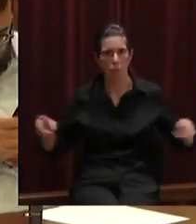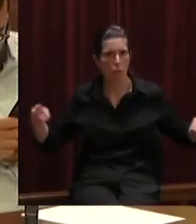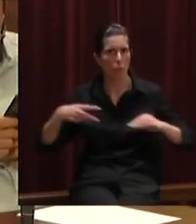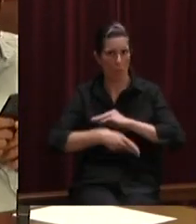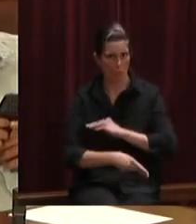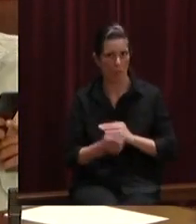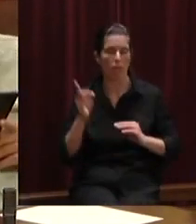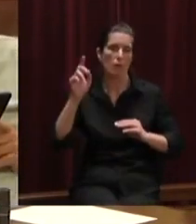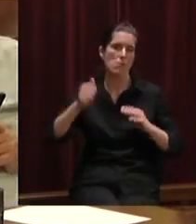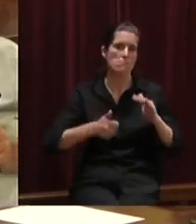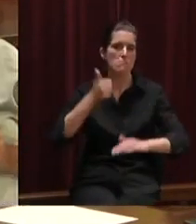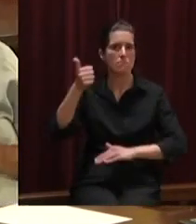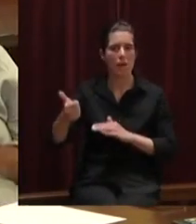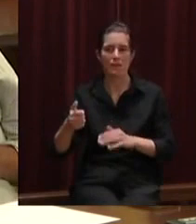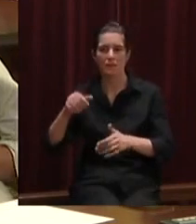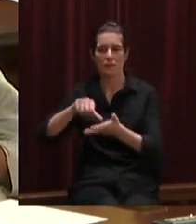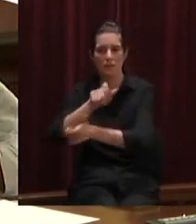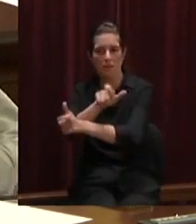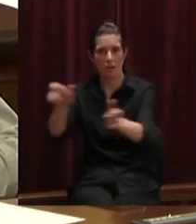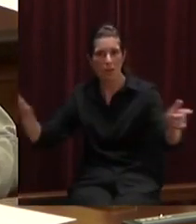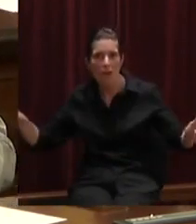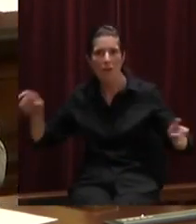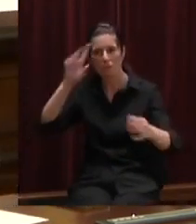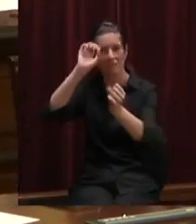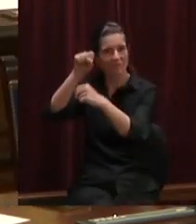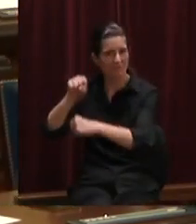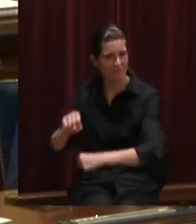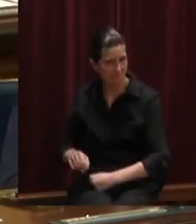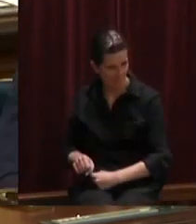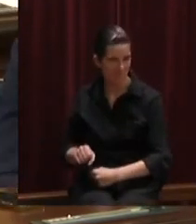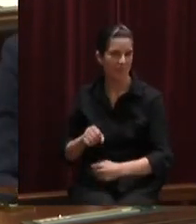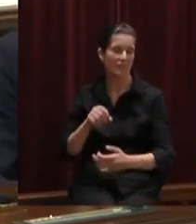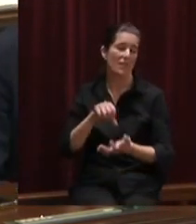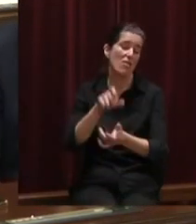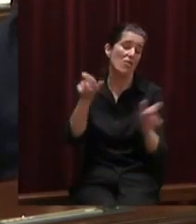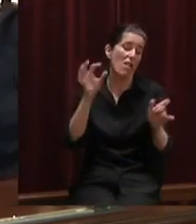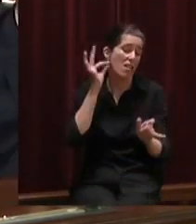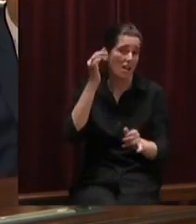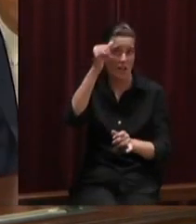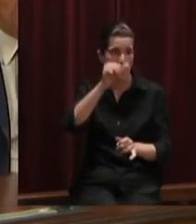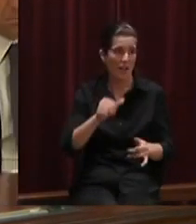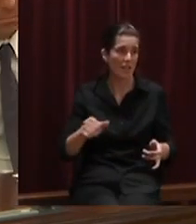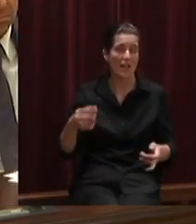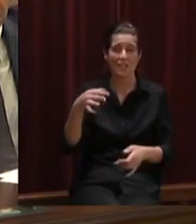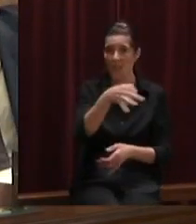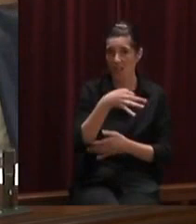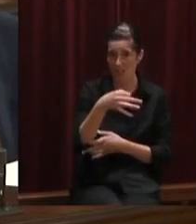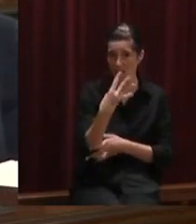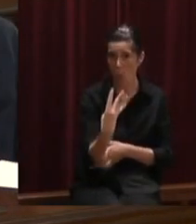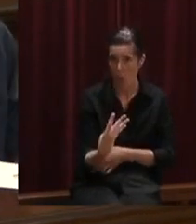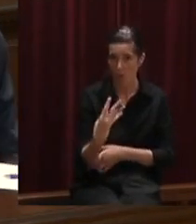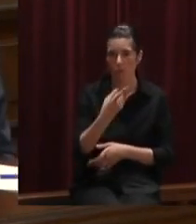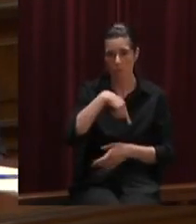en la ciutadania i la societat civil. Pactem sempre amb les ciutadanes i ciutadans de Mallorca, Menorca, Eivissa i